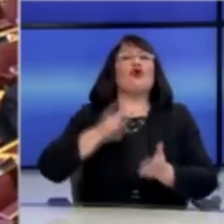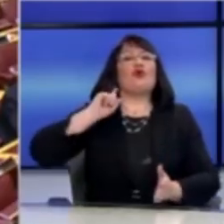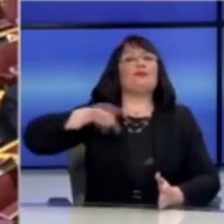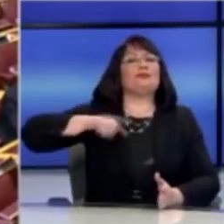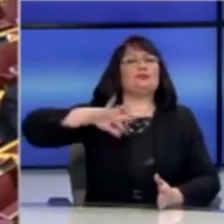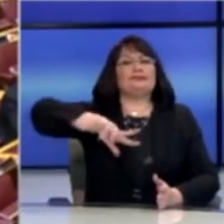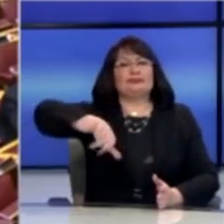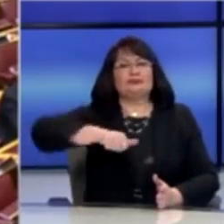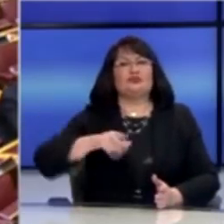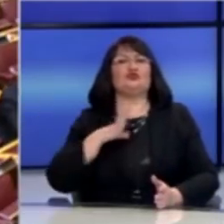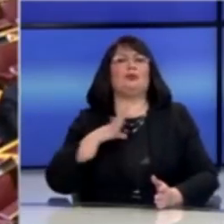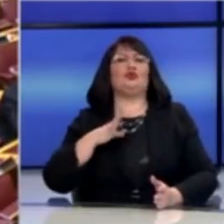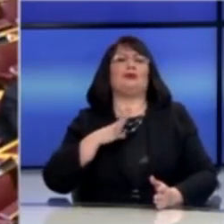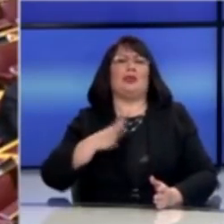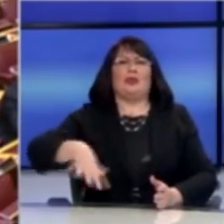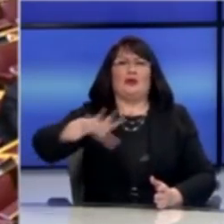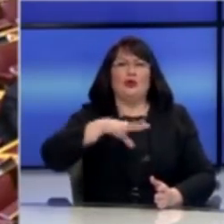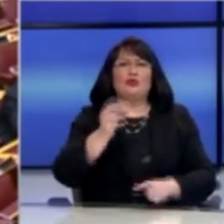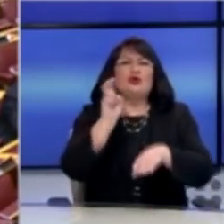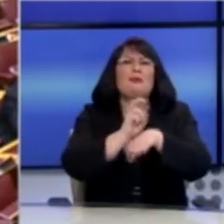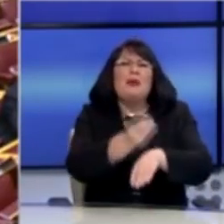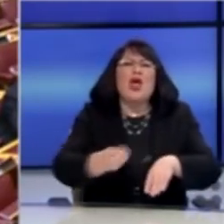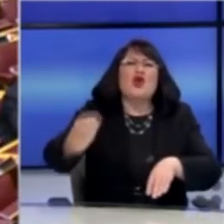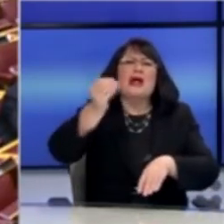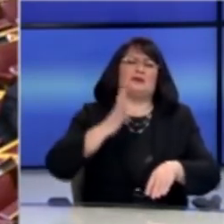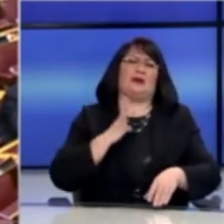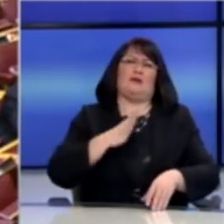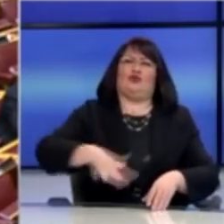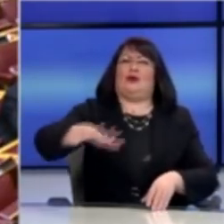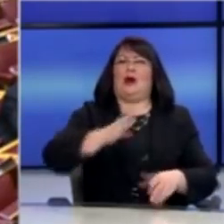φοροδιαφυγής των λαϊκών στρωμάτων, υπερπλεονάσματα για το λαό.